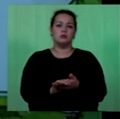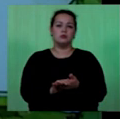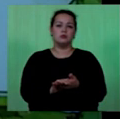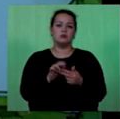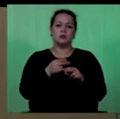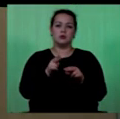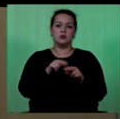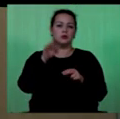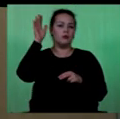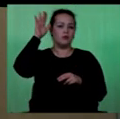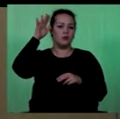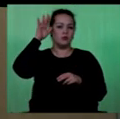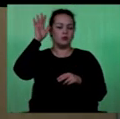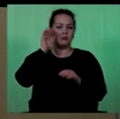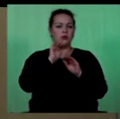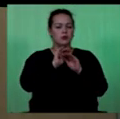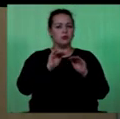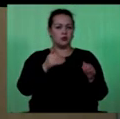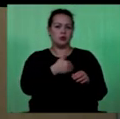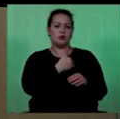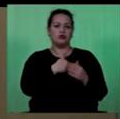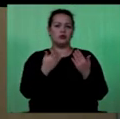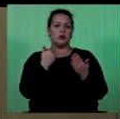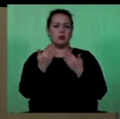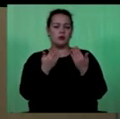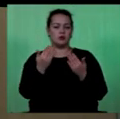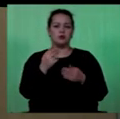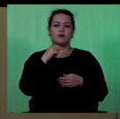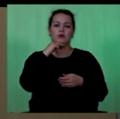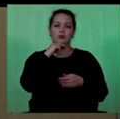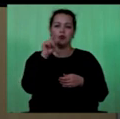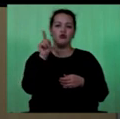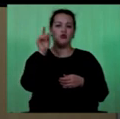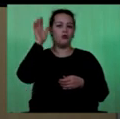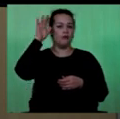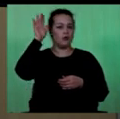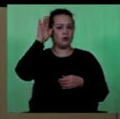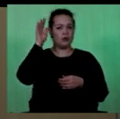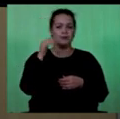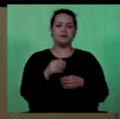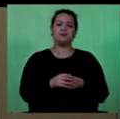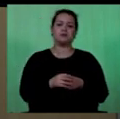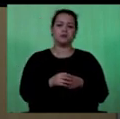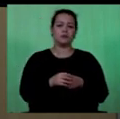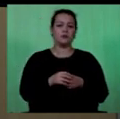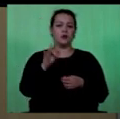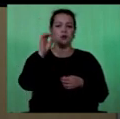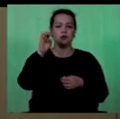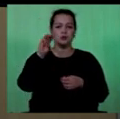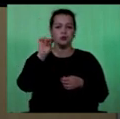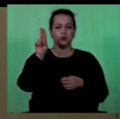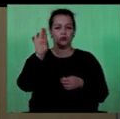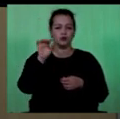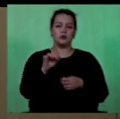Это вода. Ребят, хочу обратить ваше внимание, что вода относится к источникам нашей жизни.